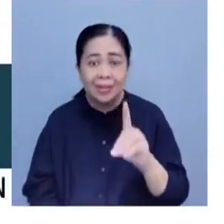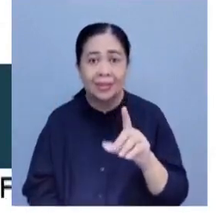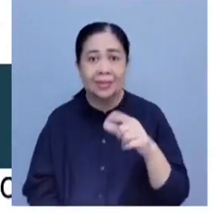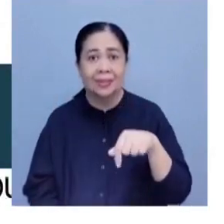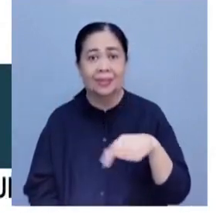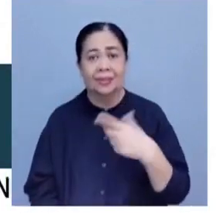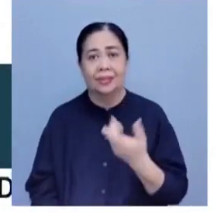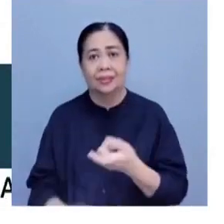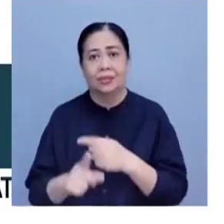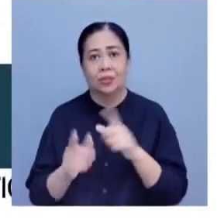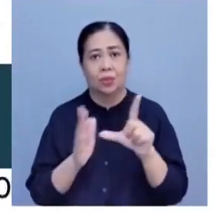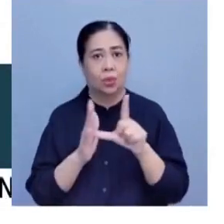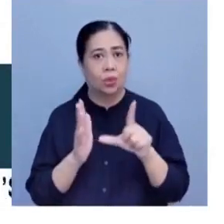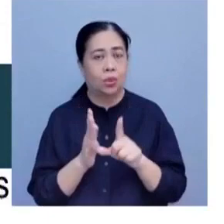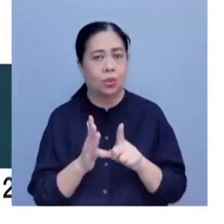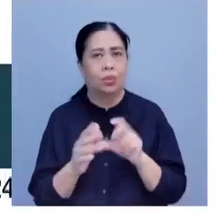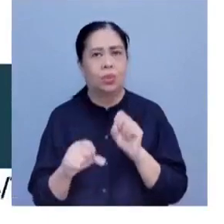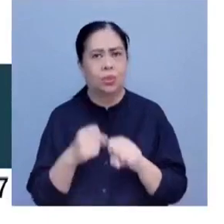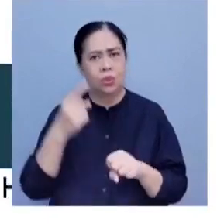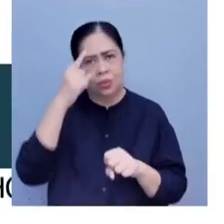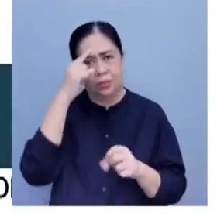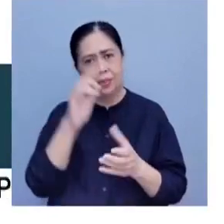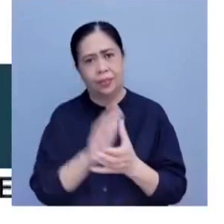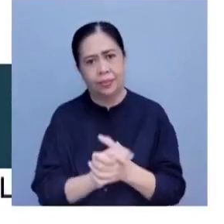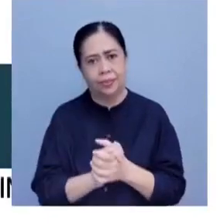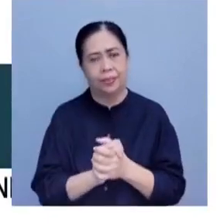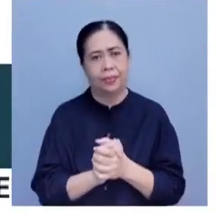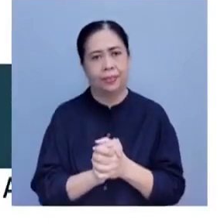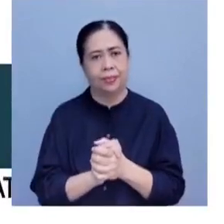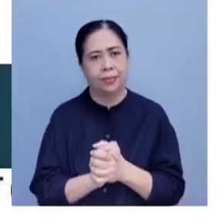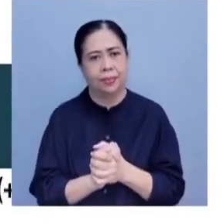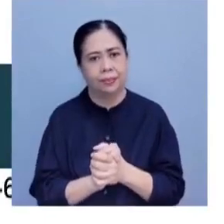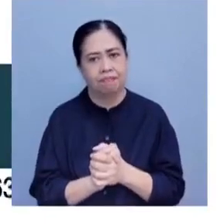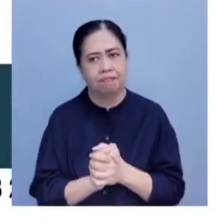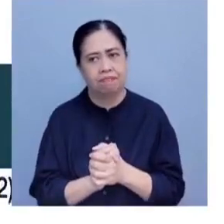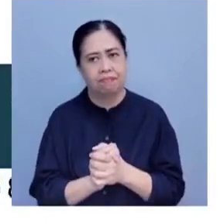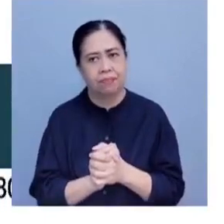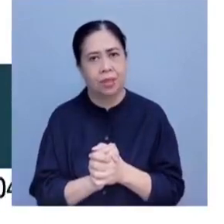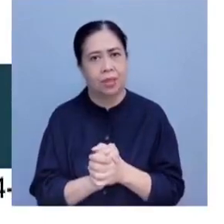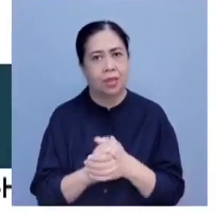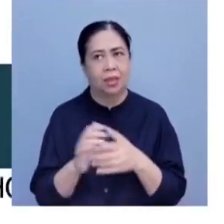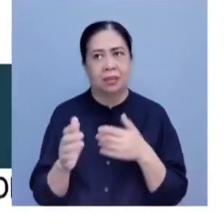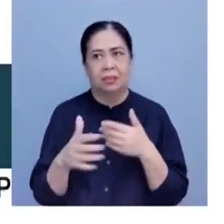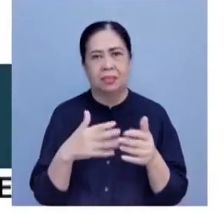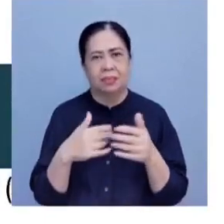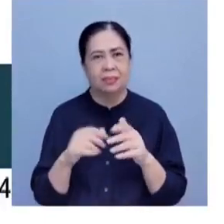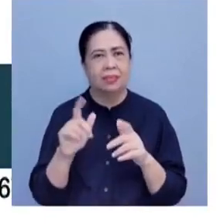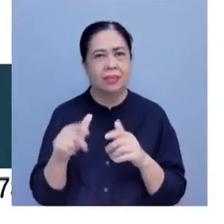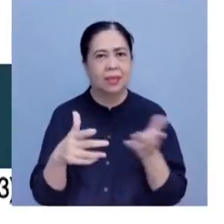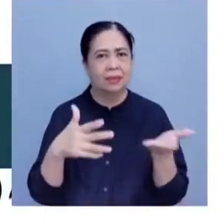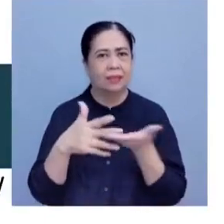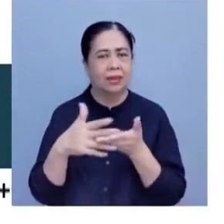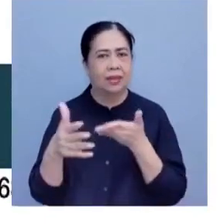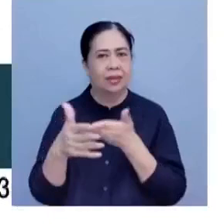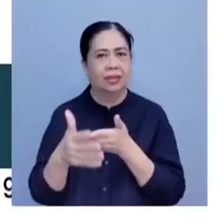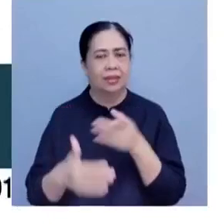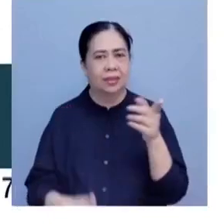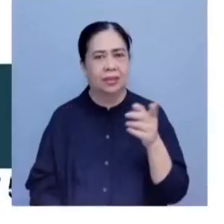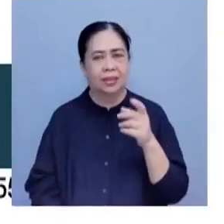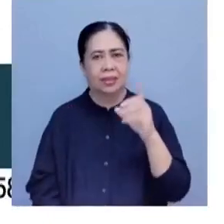batas, ano. Kaya naniniwala tayo na yung huli man daw at magaling yung i-file ni Boeing ay